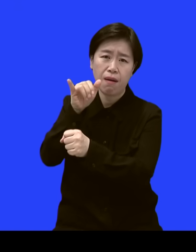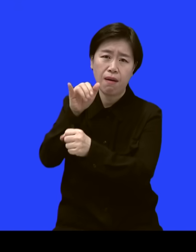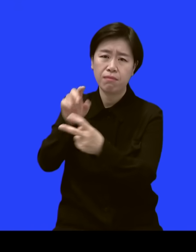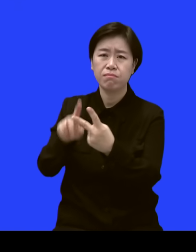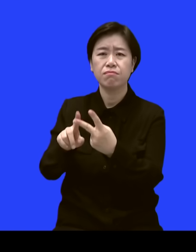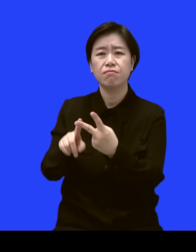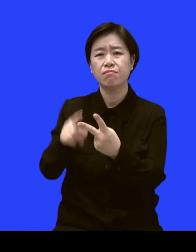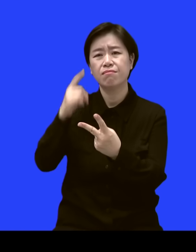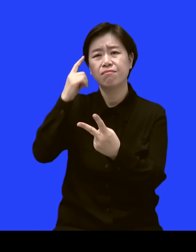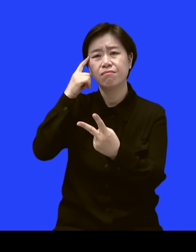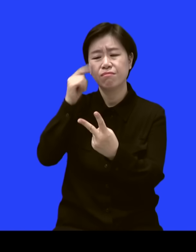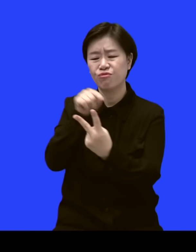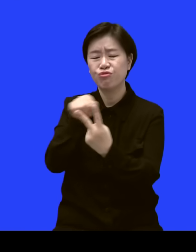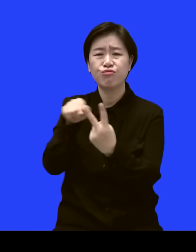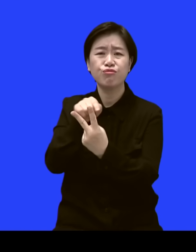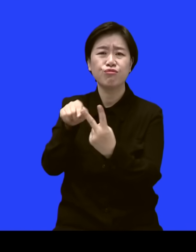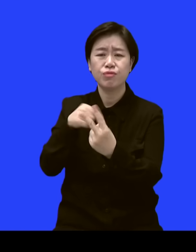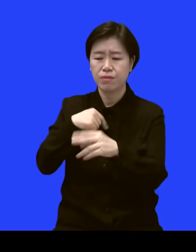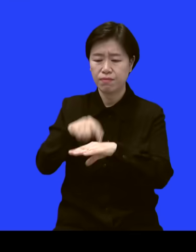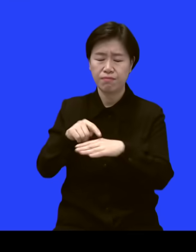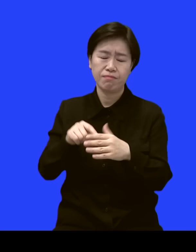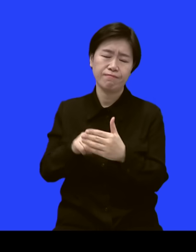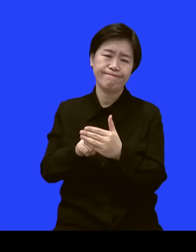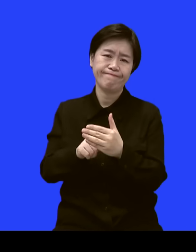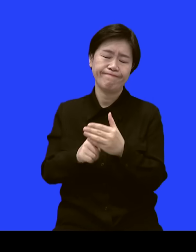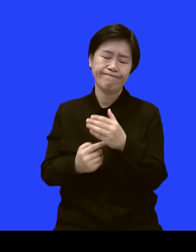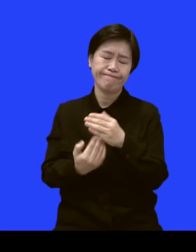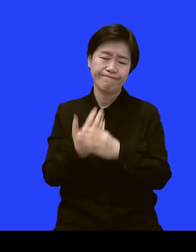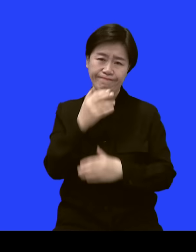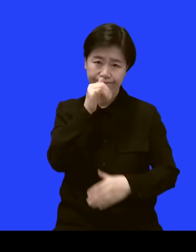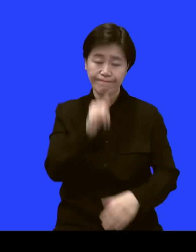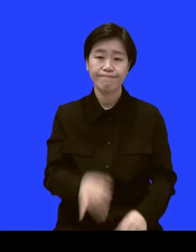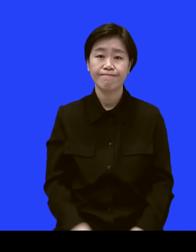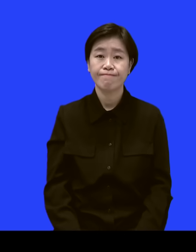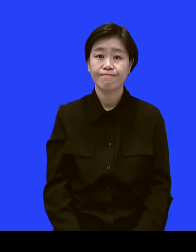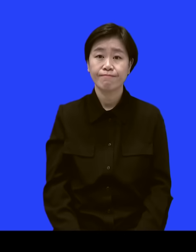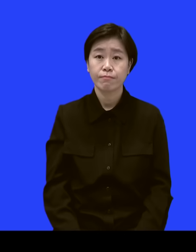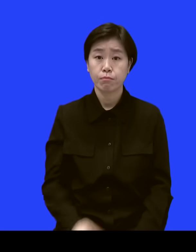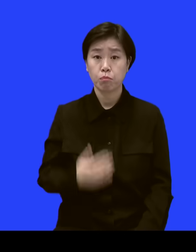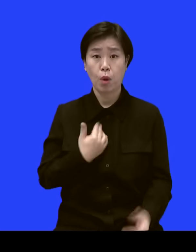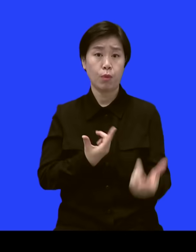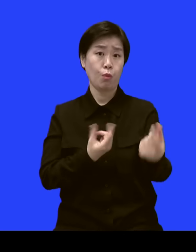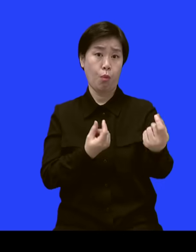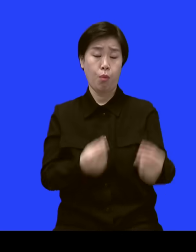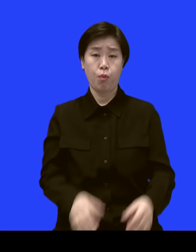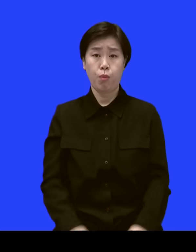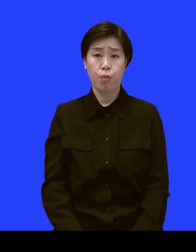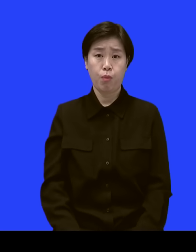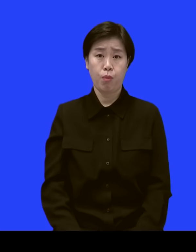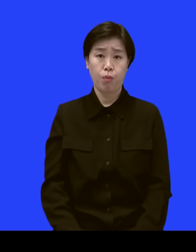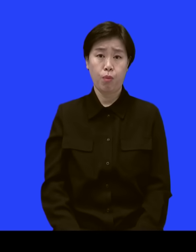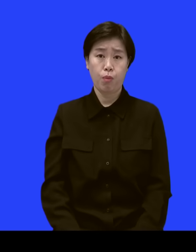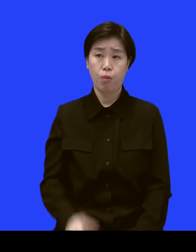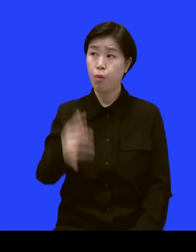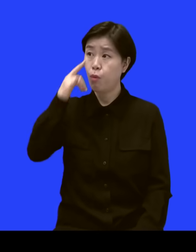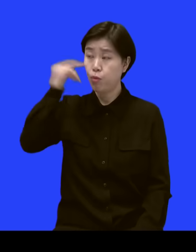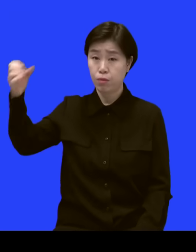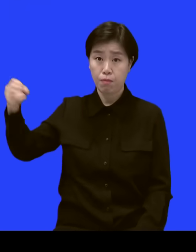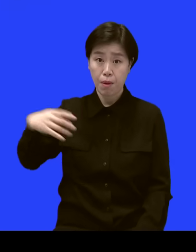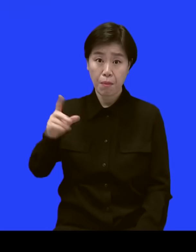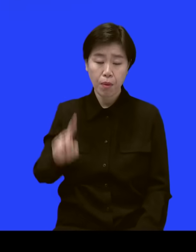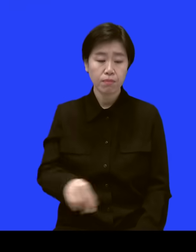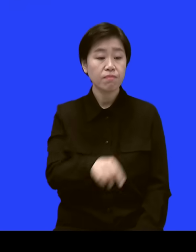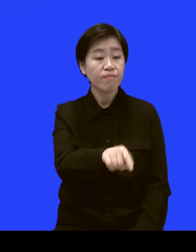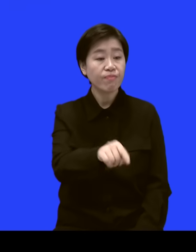힘들더라고요. 네. 그래요. 그랬던 것 같아요. 저도 한번 얘기했는데 우리 아버지 어머니가 어렸을 때부터 그런 얘기 하잖아요. 너희도 커서 애